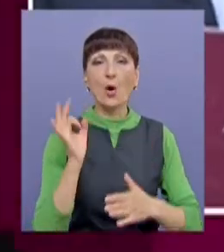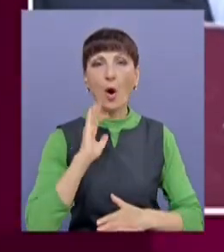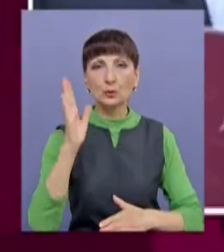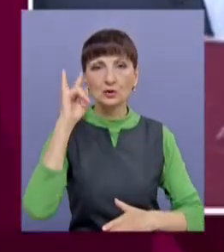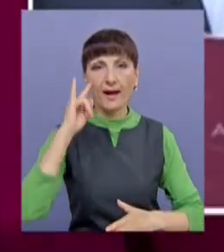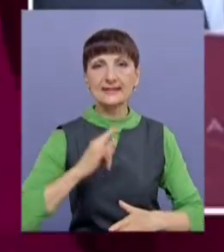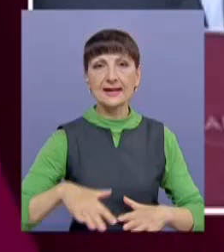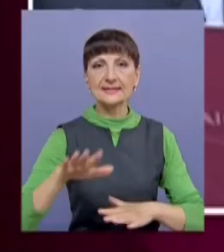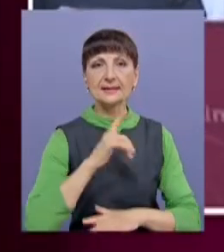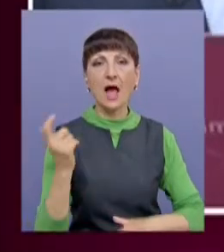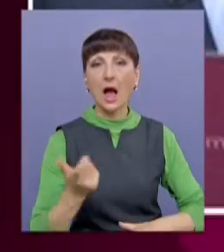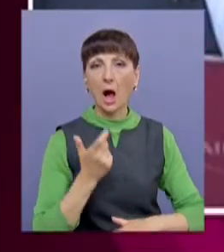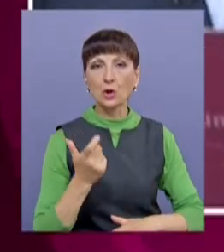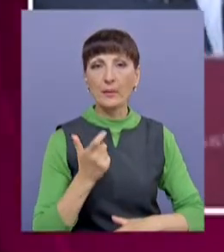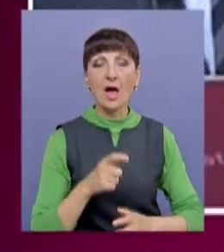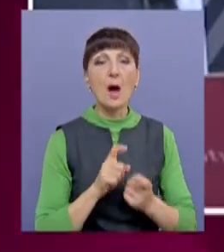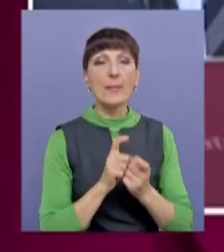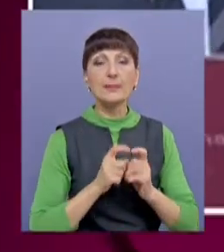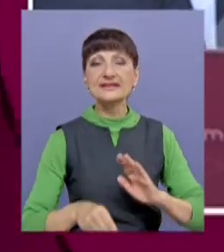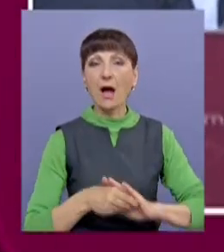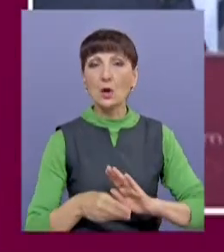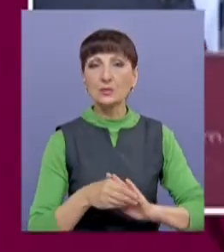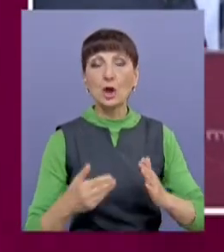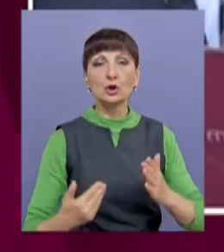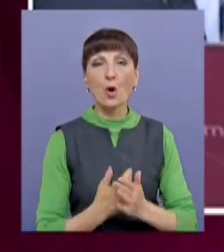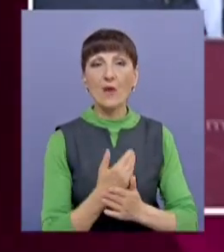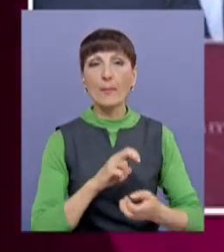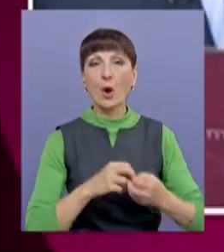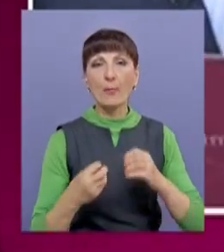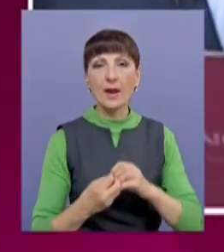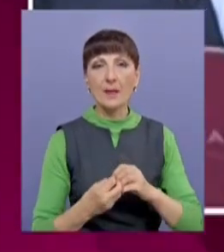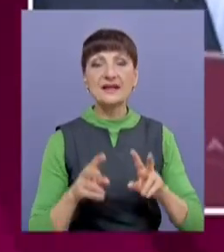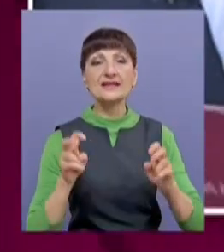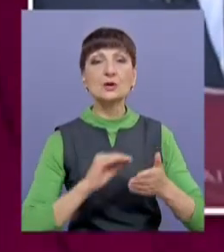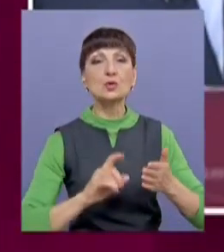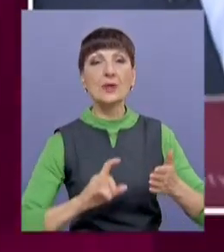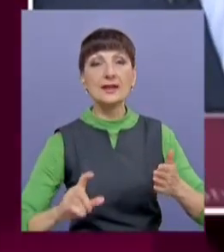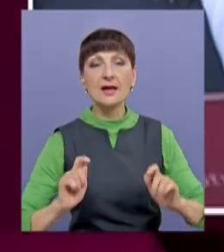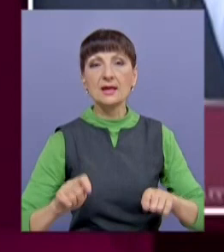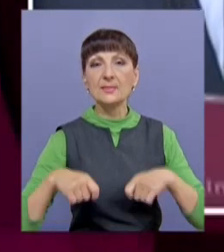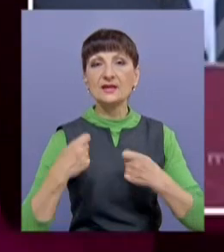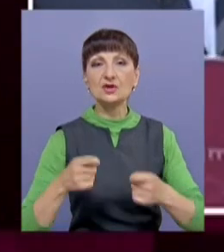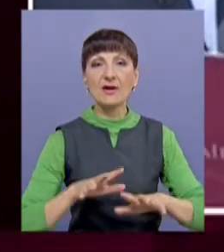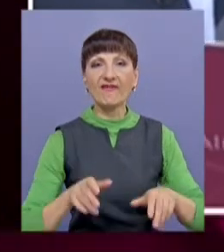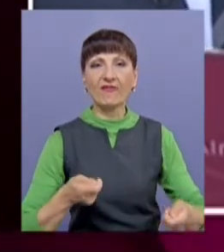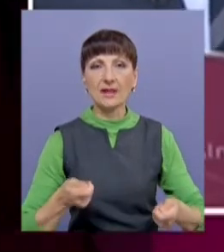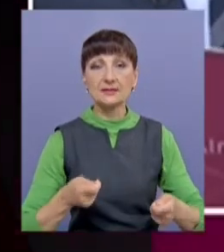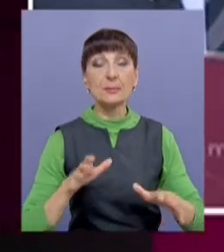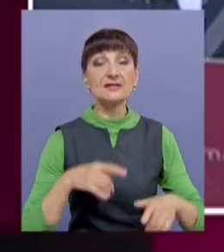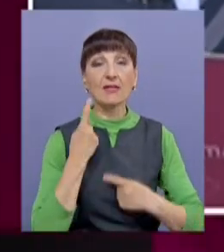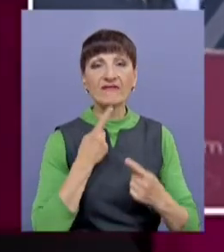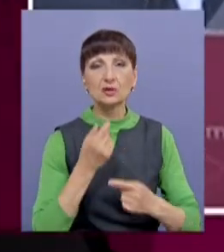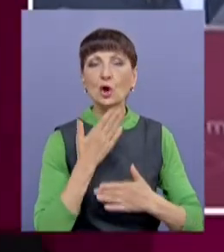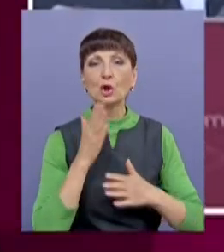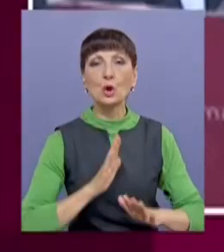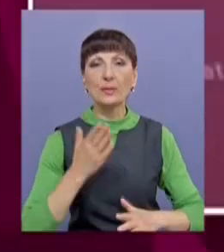будущем казахстанской экономики, борьбе с коррупцией, новых вызовах, статусе журналистов и передаче власти. Президент отметил, что не